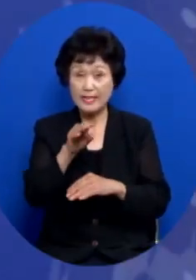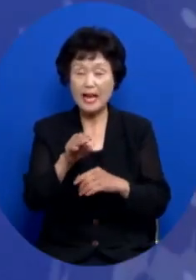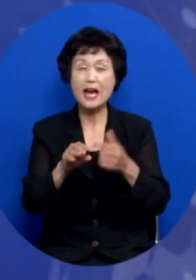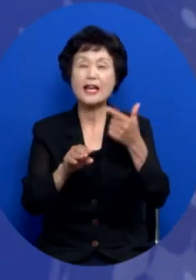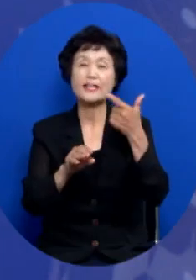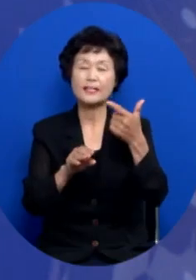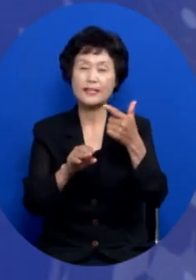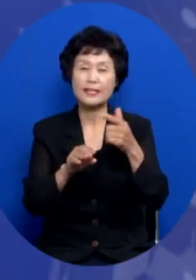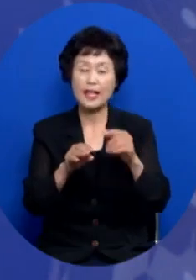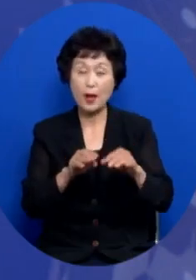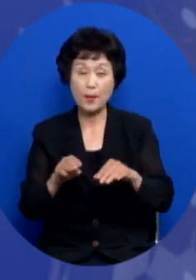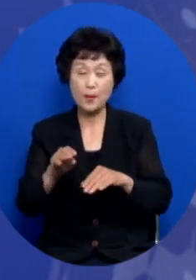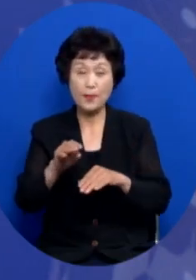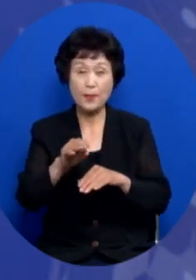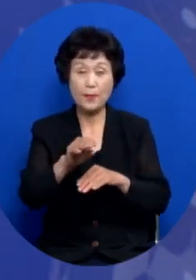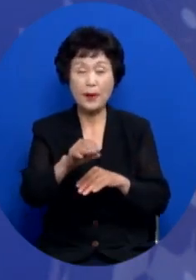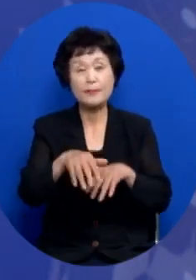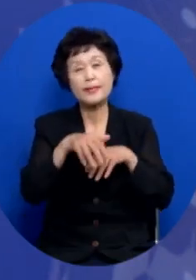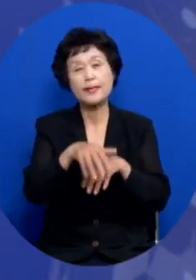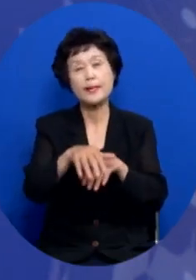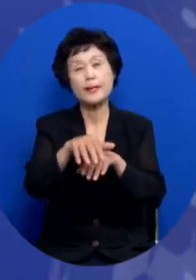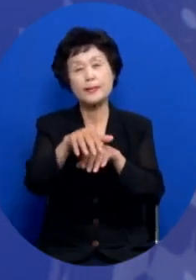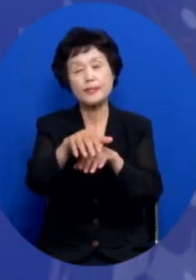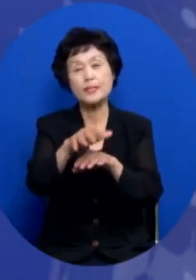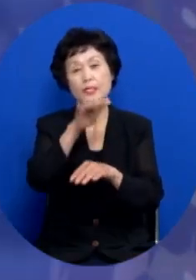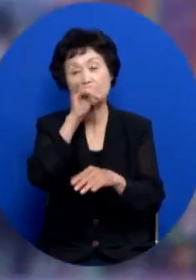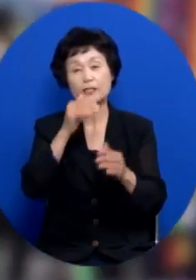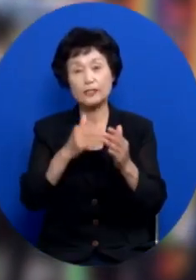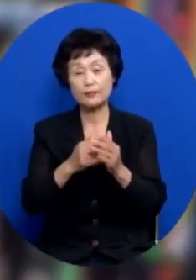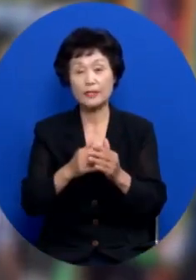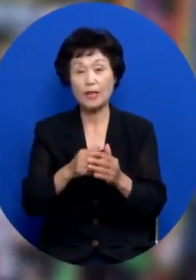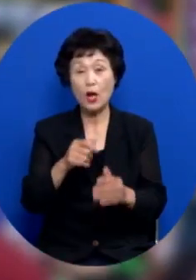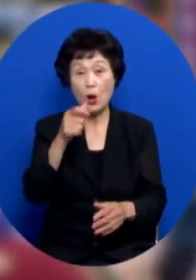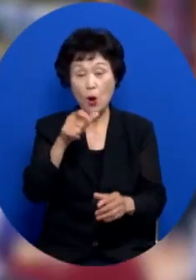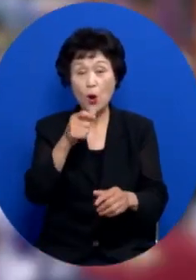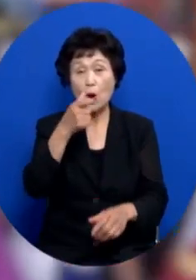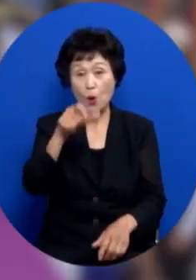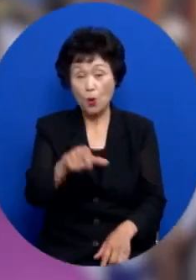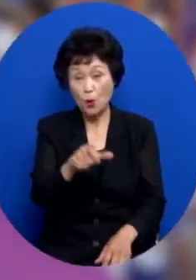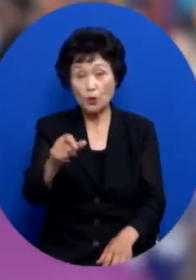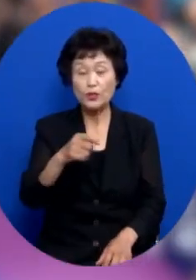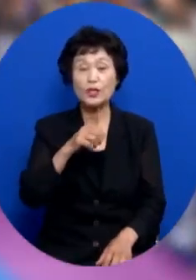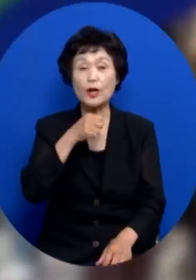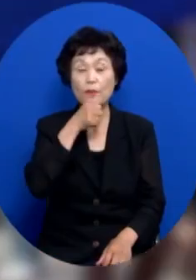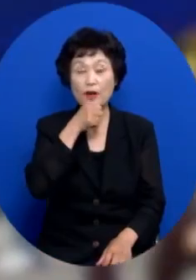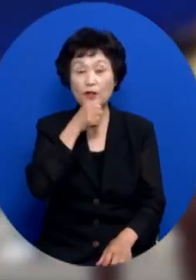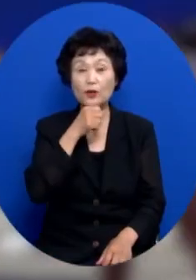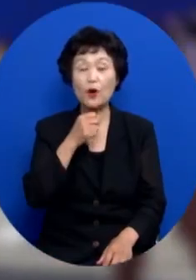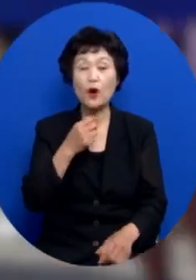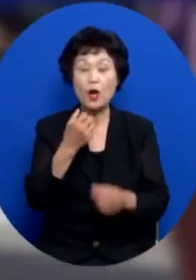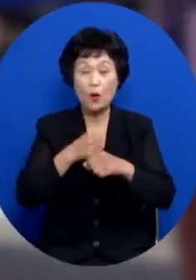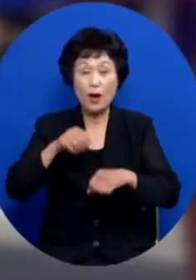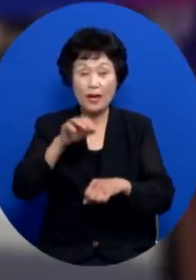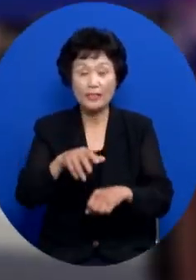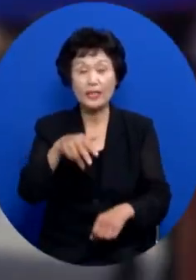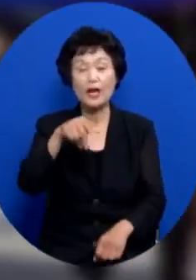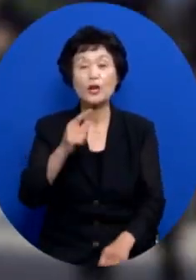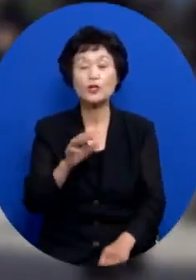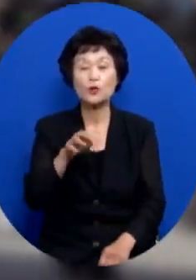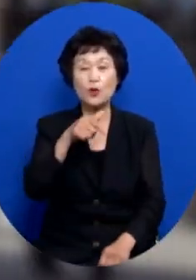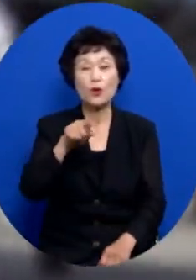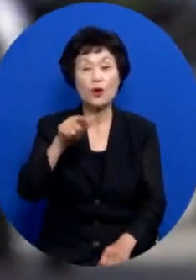앞세워 축제 참가자들이 행진에 나섰는데요. 퍼레이드 코스는 명동, 서울광장 인근, 종각역 등으로